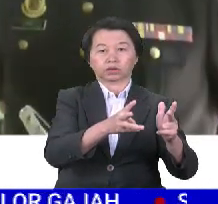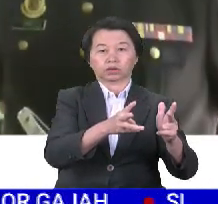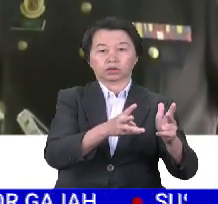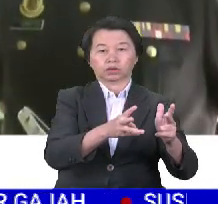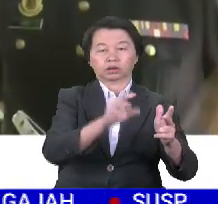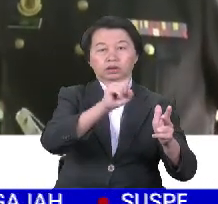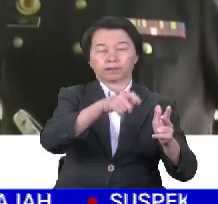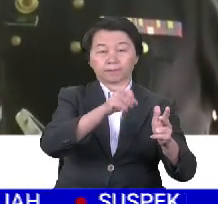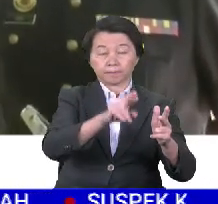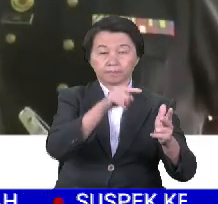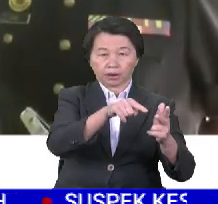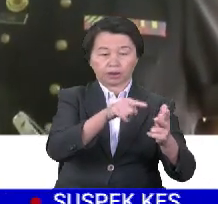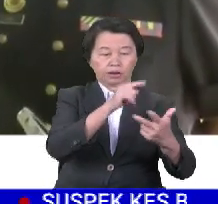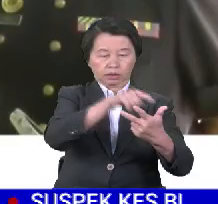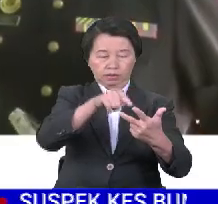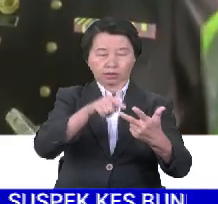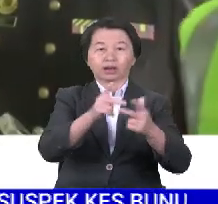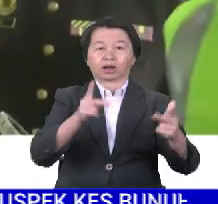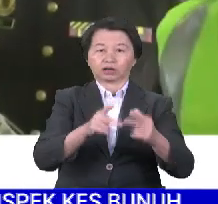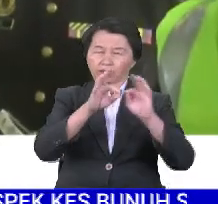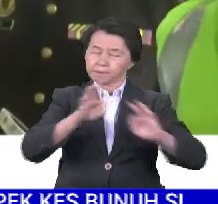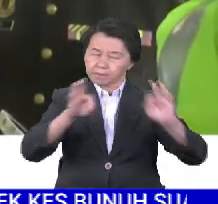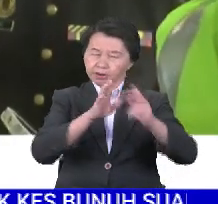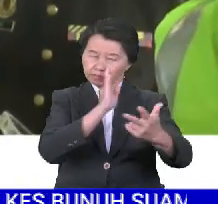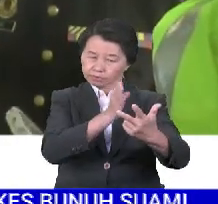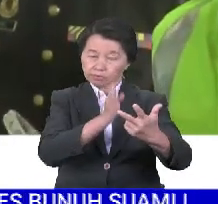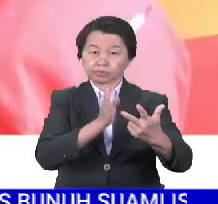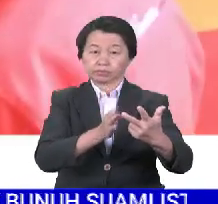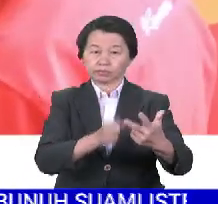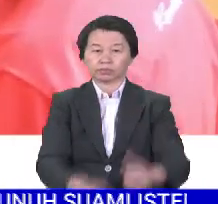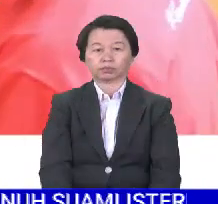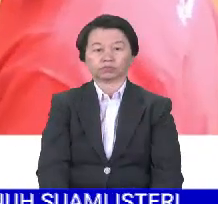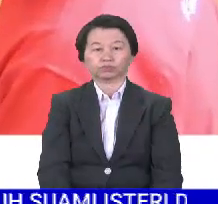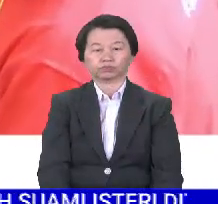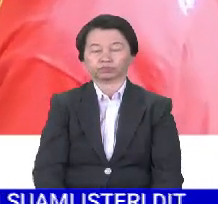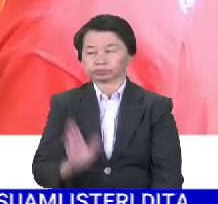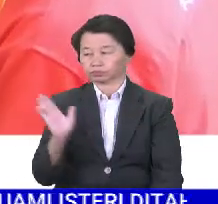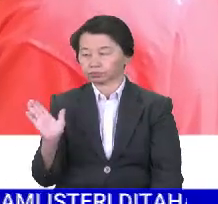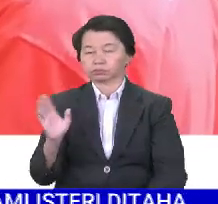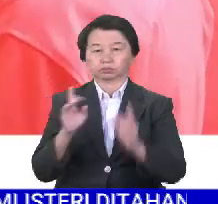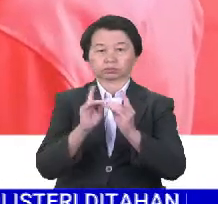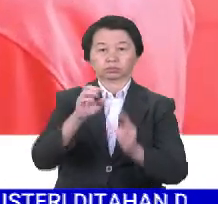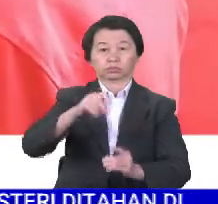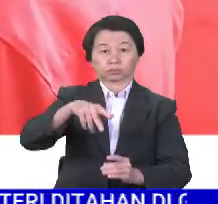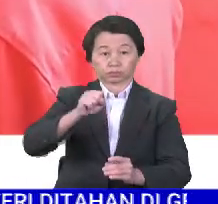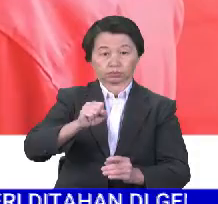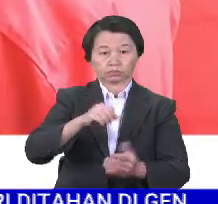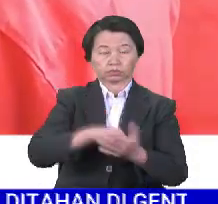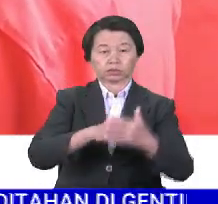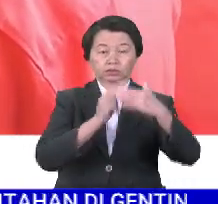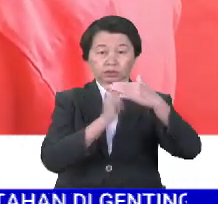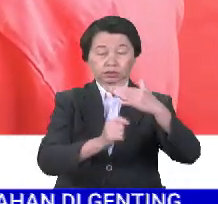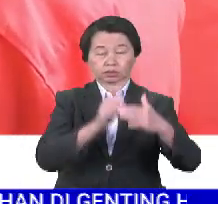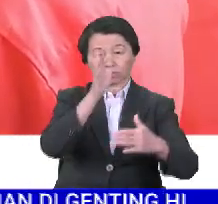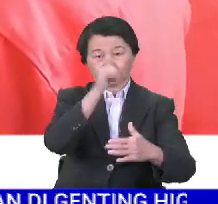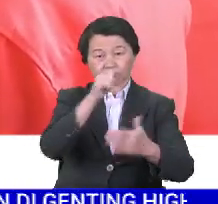lebuh spa kita. Itu antara kawasan-kawasan utama kita lah, selain daripada kawasan-kawasan bandar tu. Beliau ditemui pada operasi berkenaan di Terminal